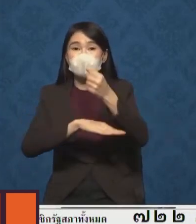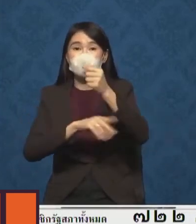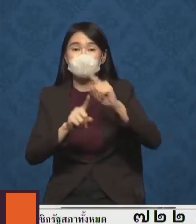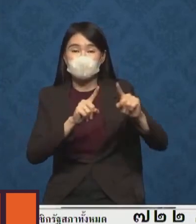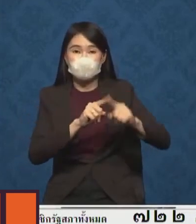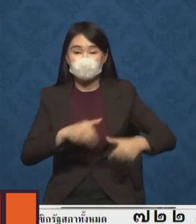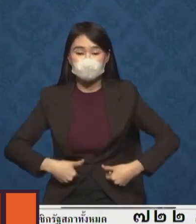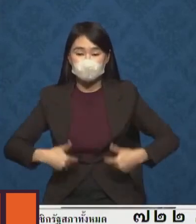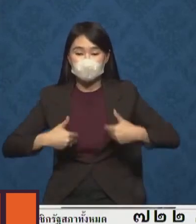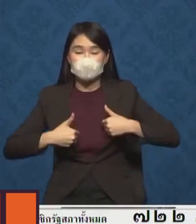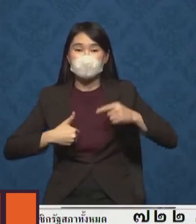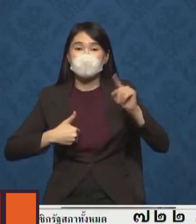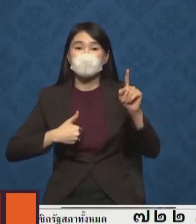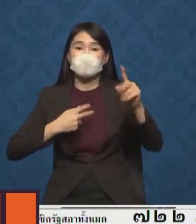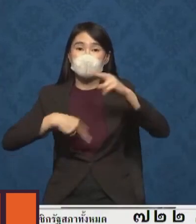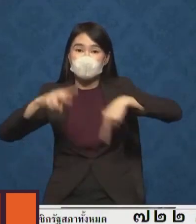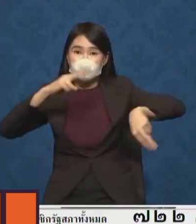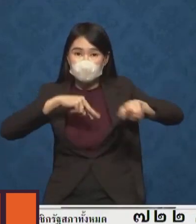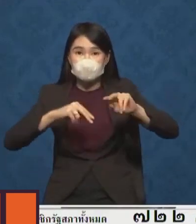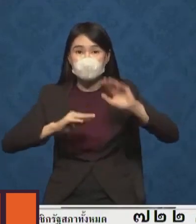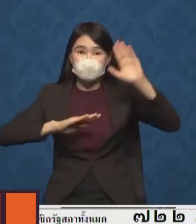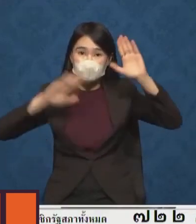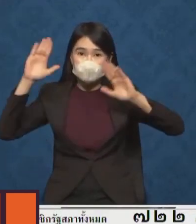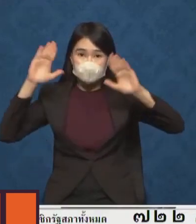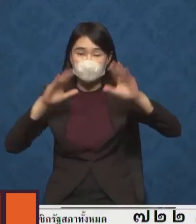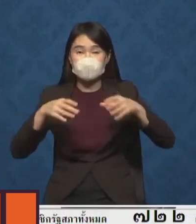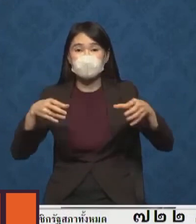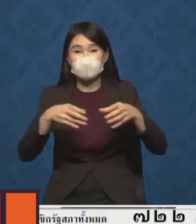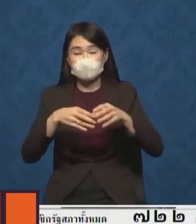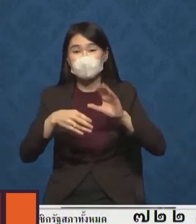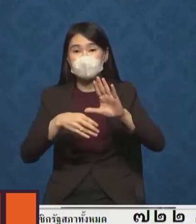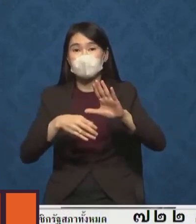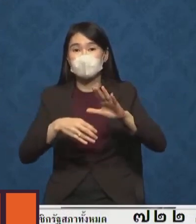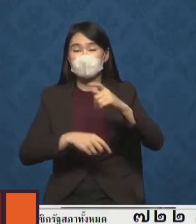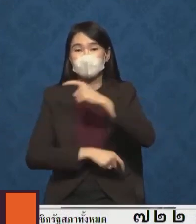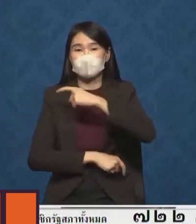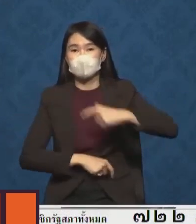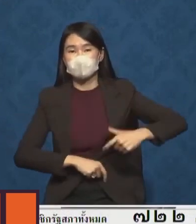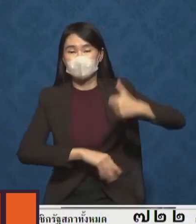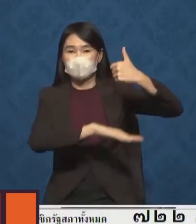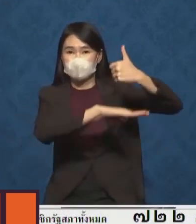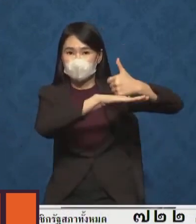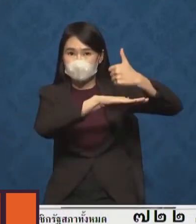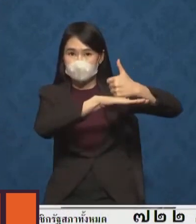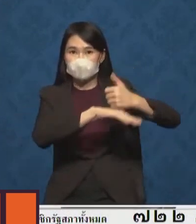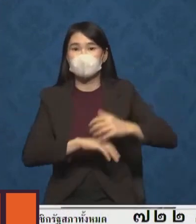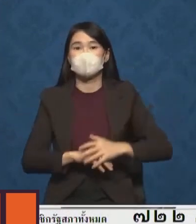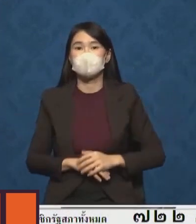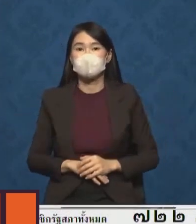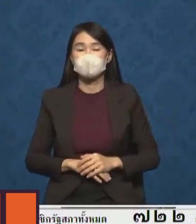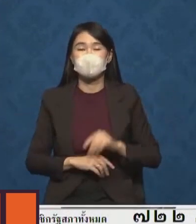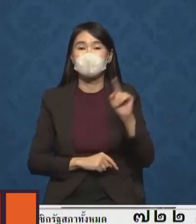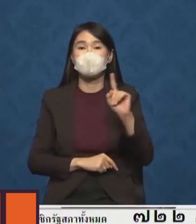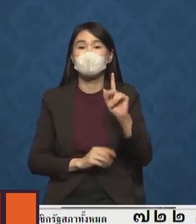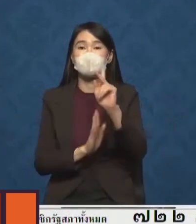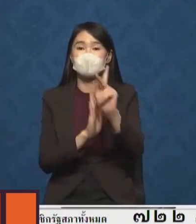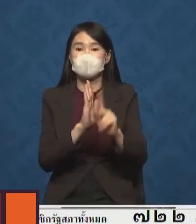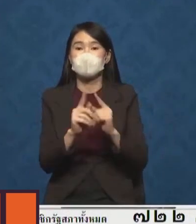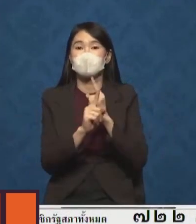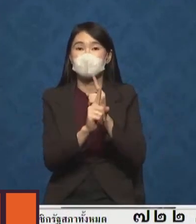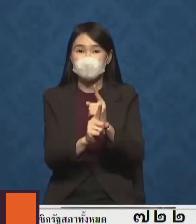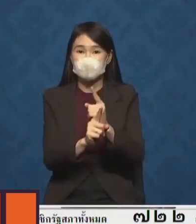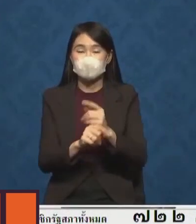ีทางการปกรองระบอบประชาที่ประตายอัมีพระมหากศัทธทรงเป็นประมุคตามกฎหมายบัญหัด